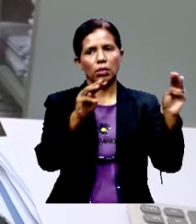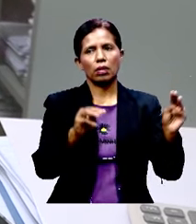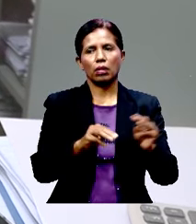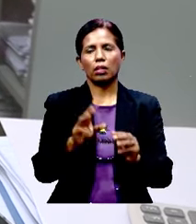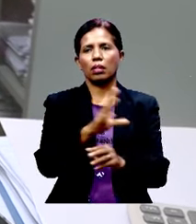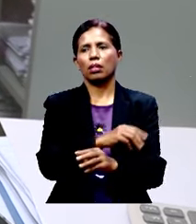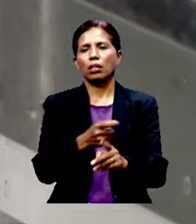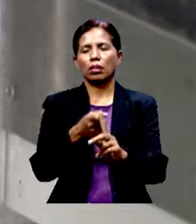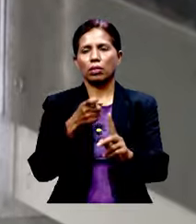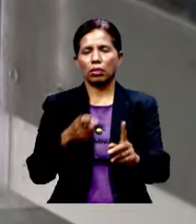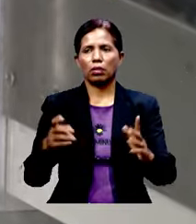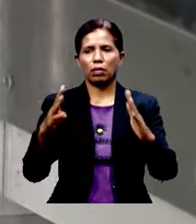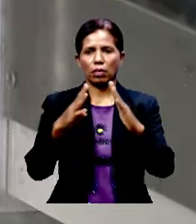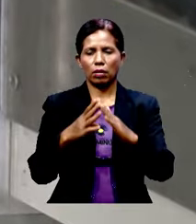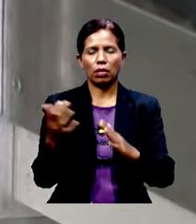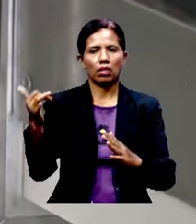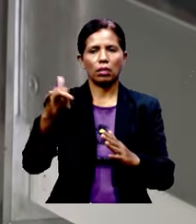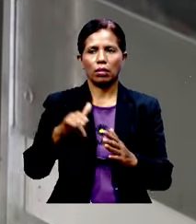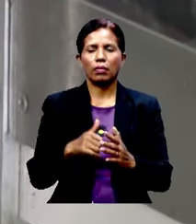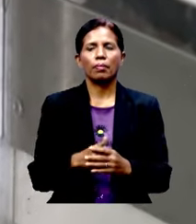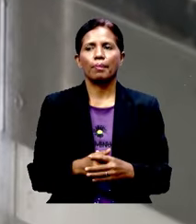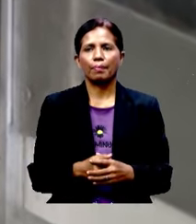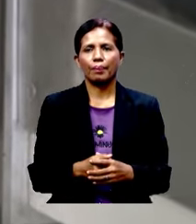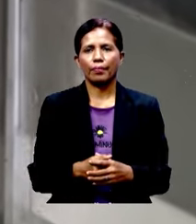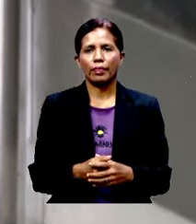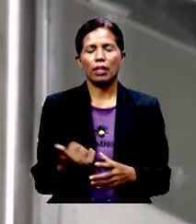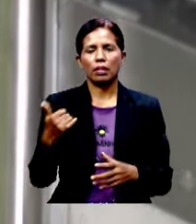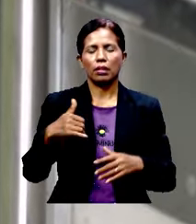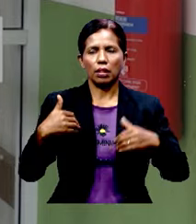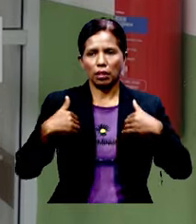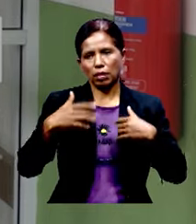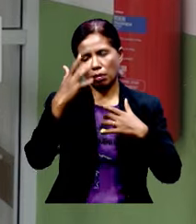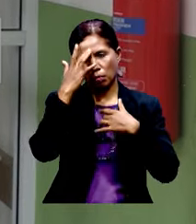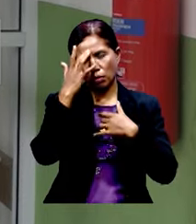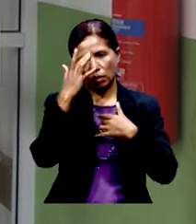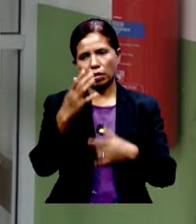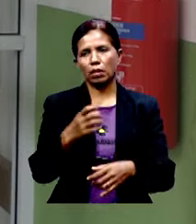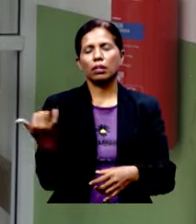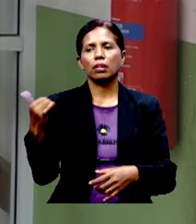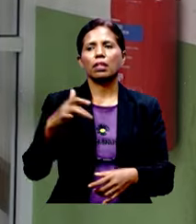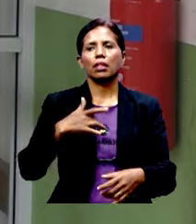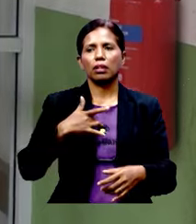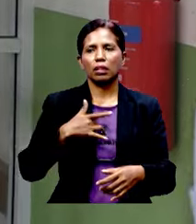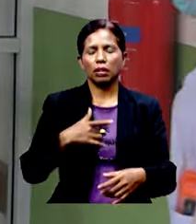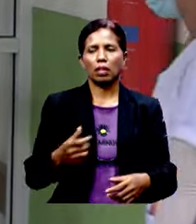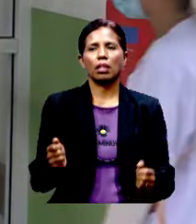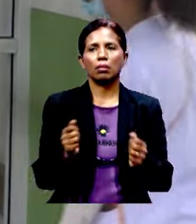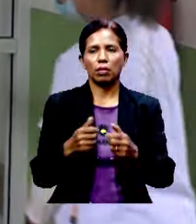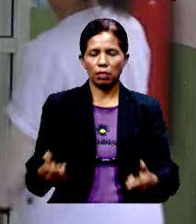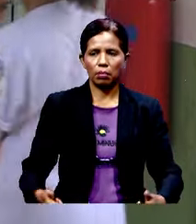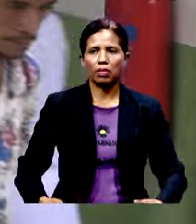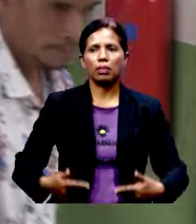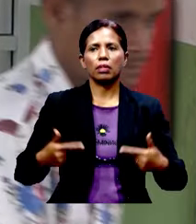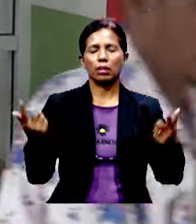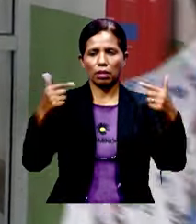incluido husi umarasik ne bim maka sira sinti kata sira iha una moras o sira sinti amesado ho sira ne vida sira langsung mai